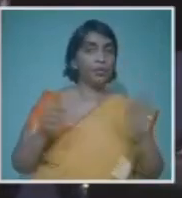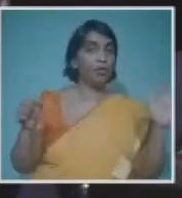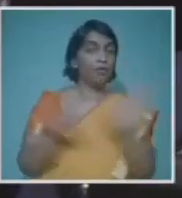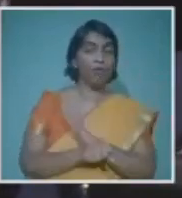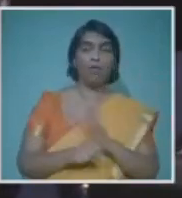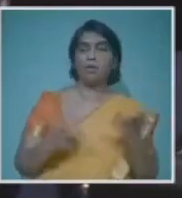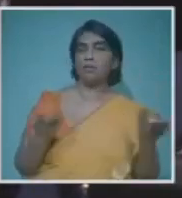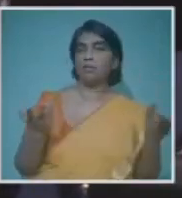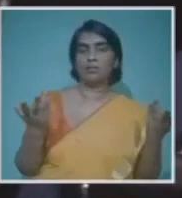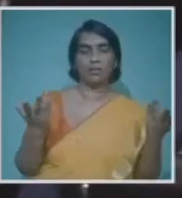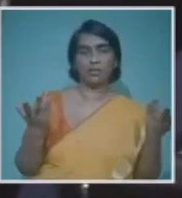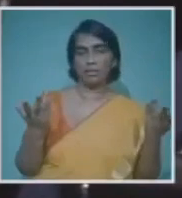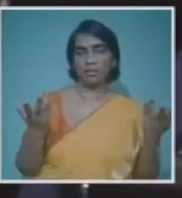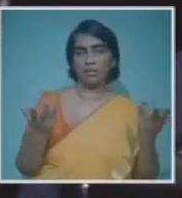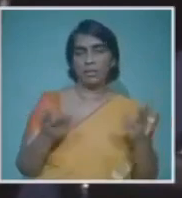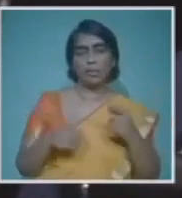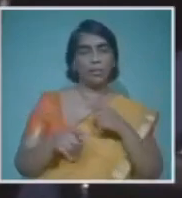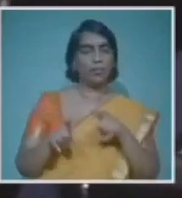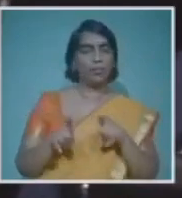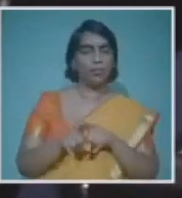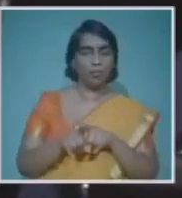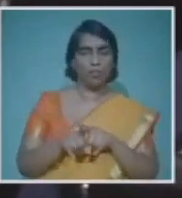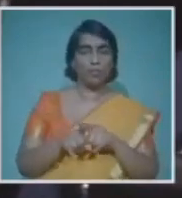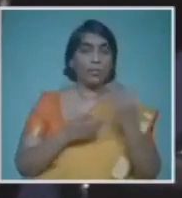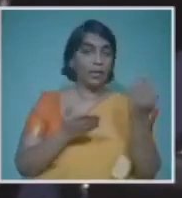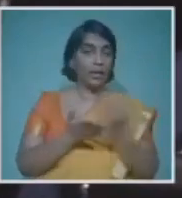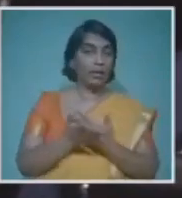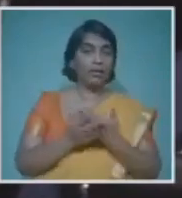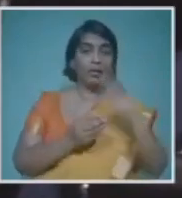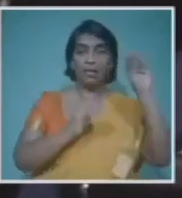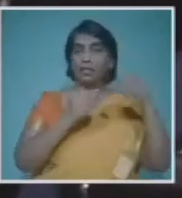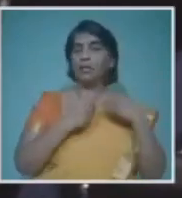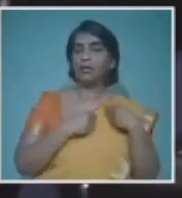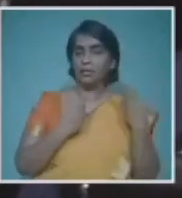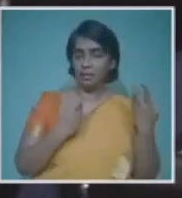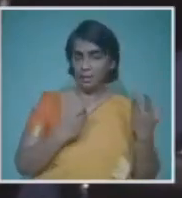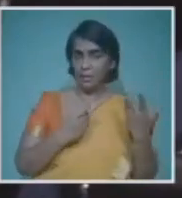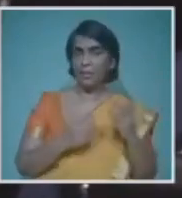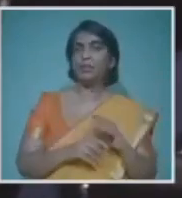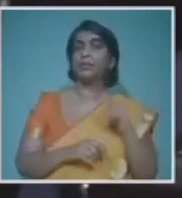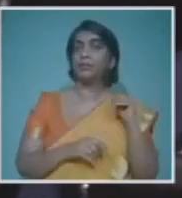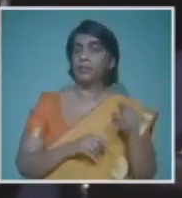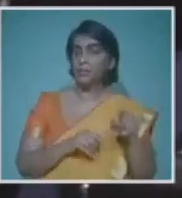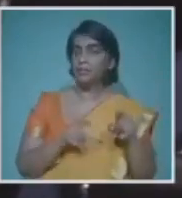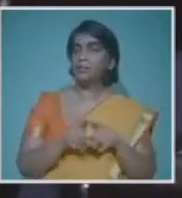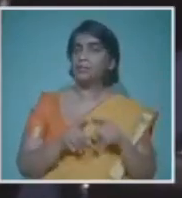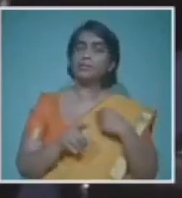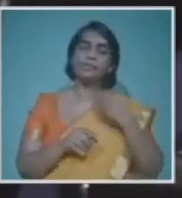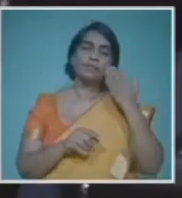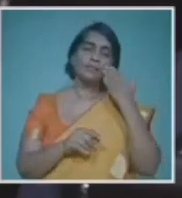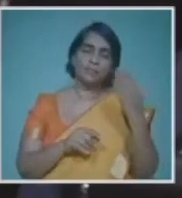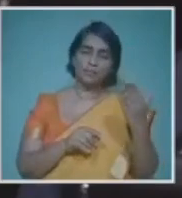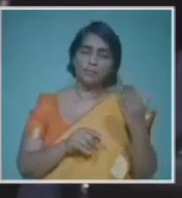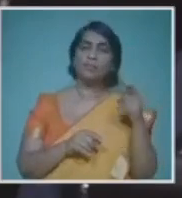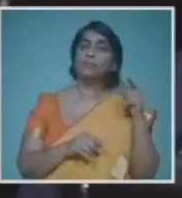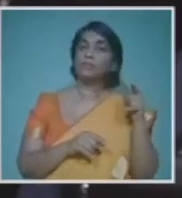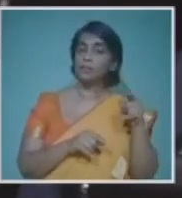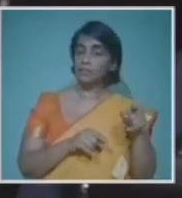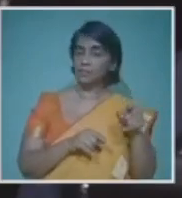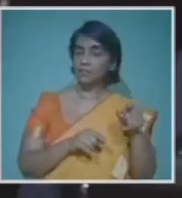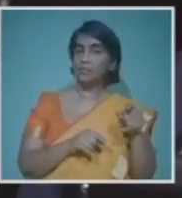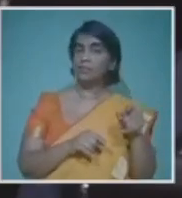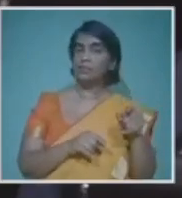නැහැ. එතකොට ඉතිරි ප්‍රමාණය දෙන්නෙත් නැහැ. ඉතින් ඒකෙන්ම පේනවා